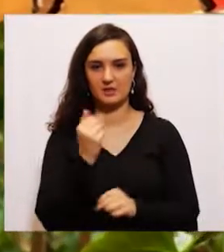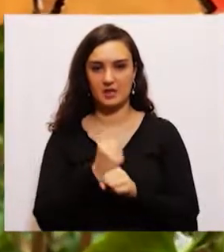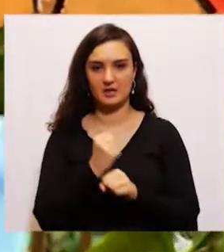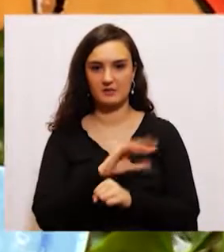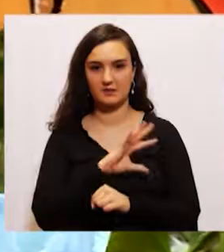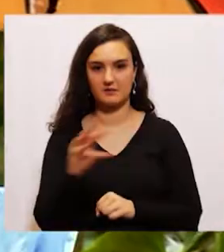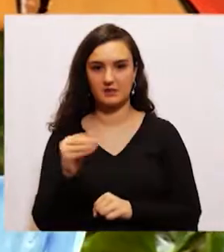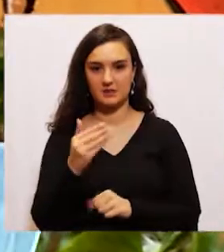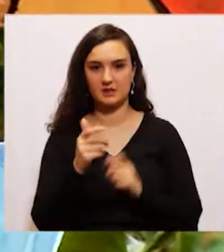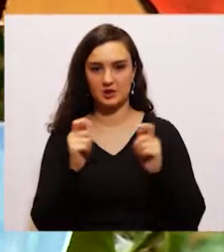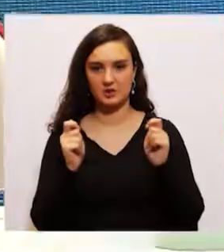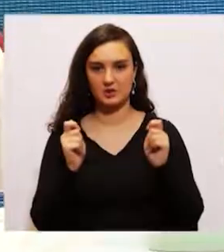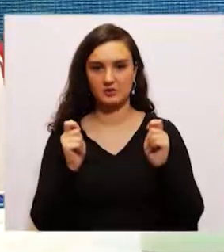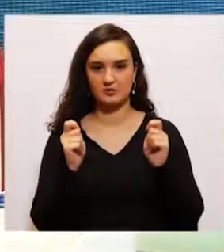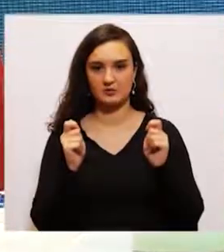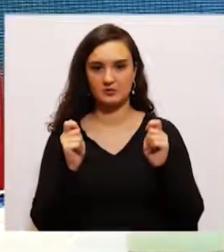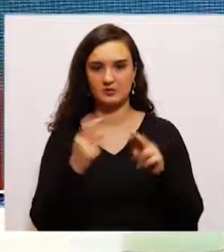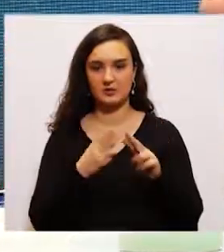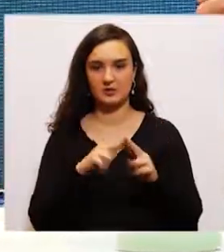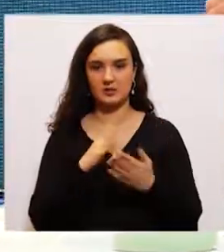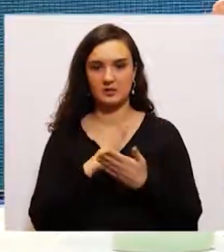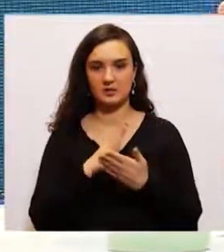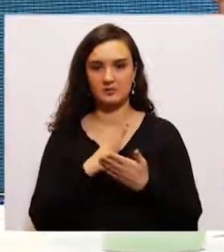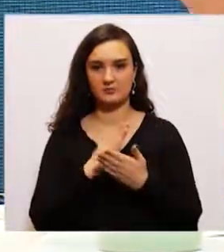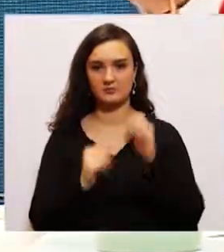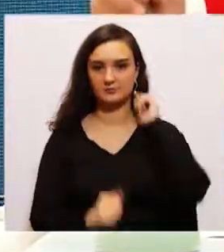ყველა. დაიჭირე ანასტასია. ეს არის